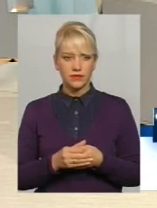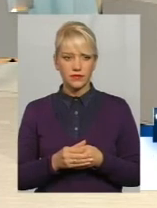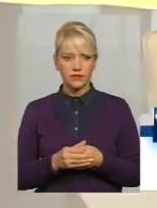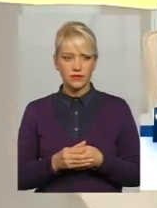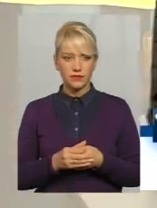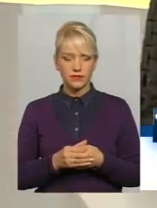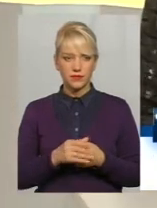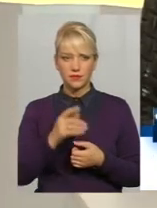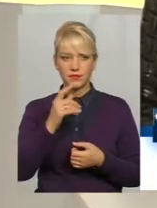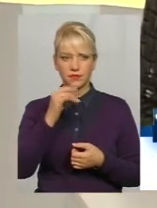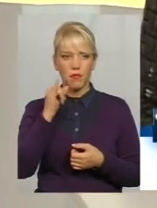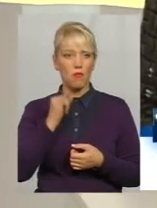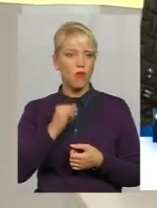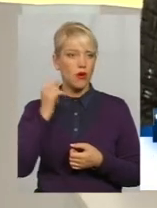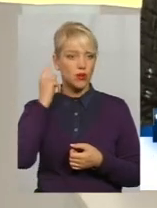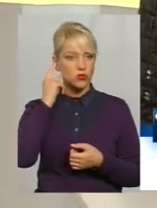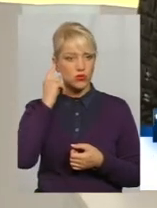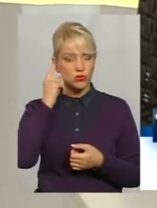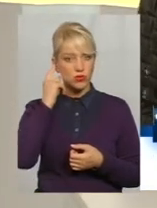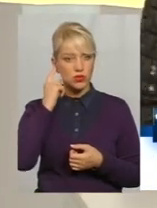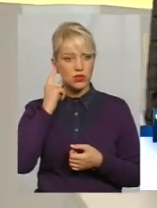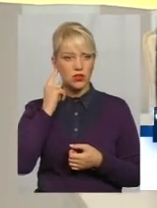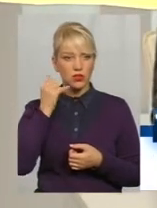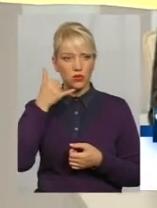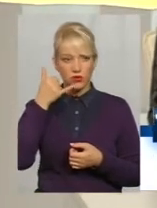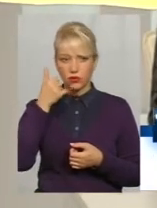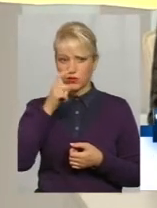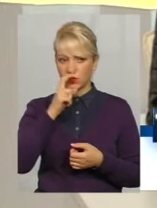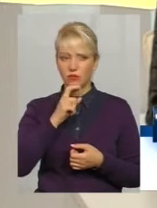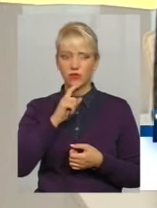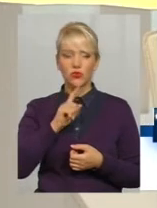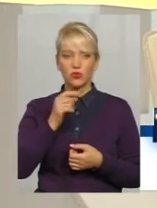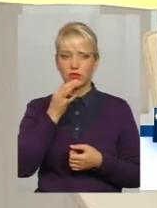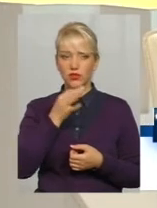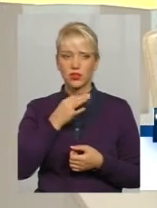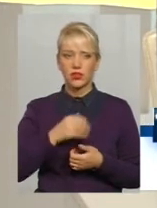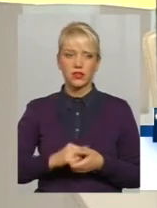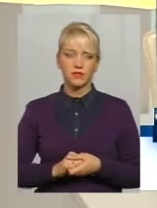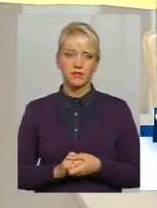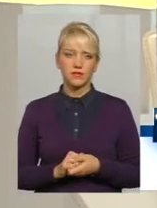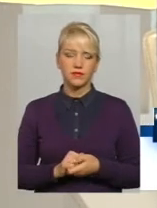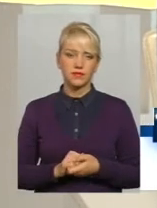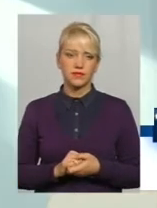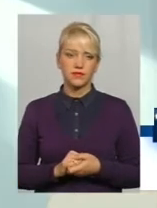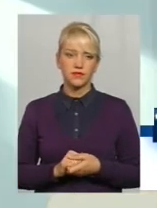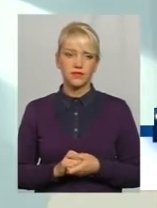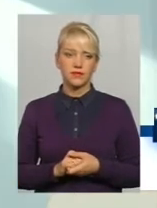до прошу, будь ласка, дуже візьміть трубку якось, що ми вас почули, нам дуже тяжко вас зрозуміти.